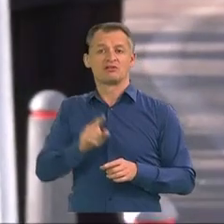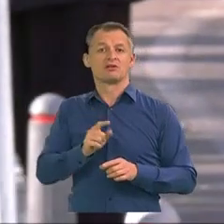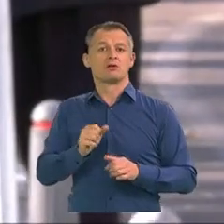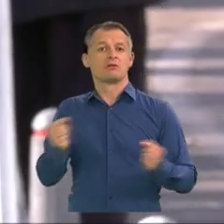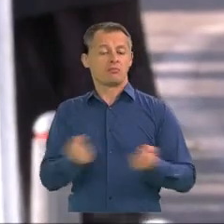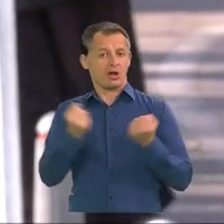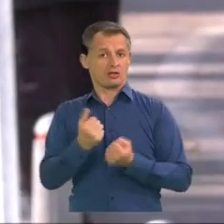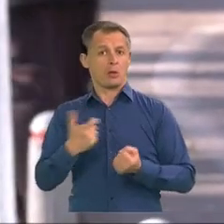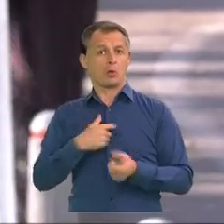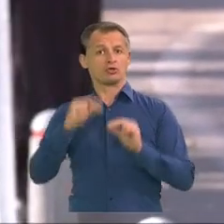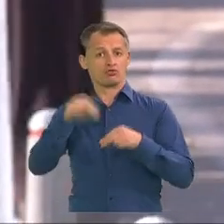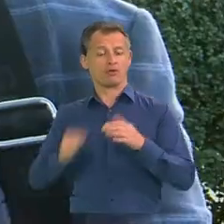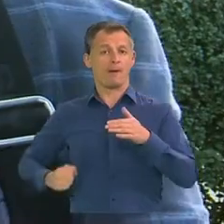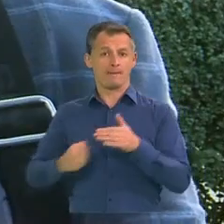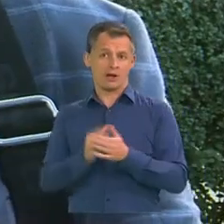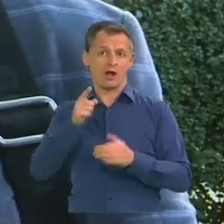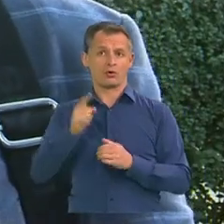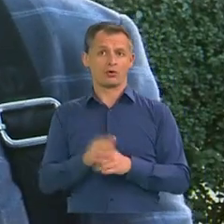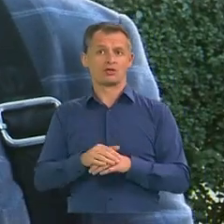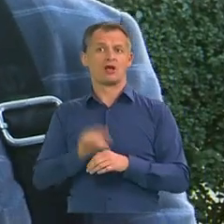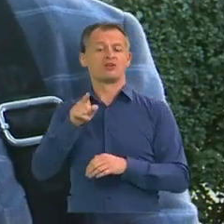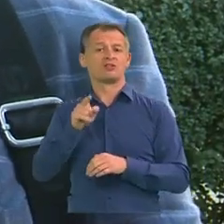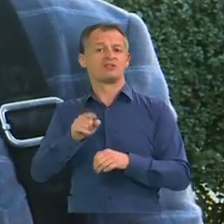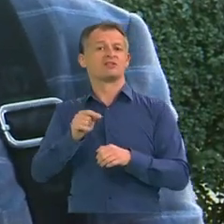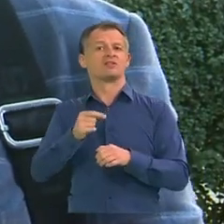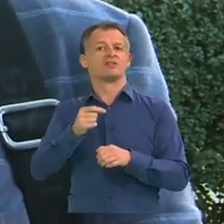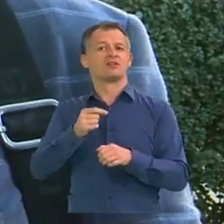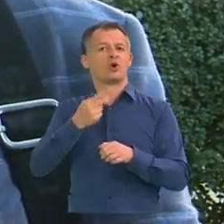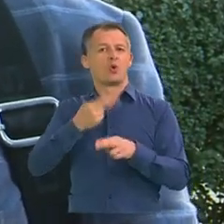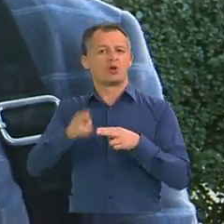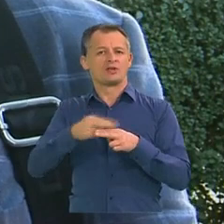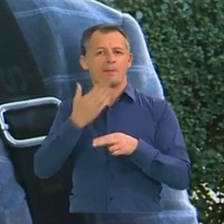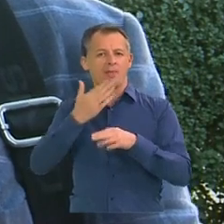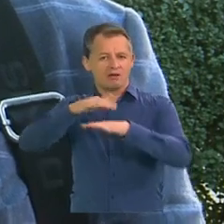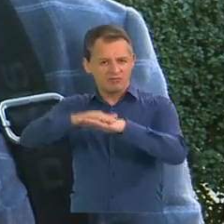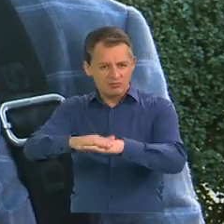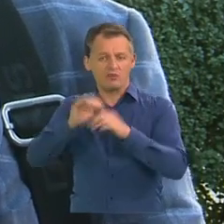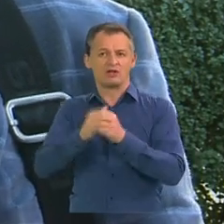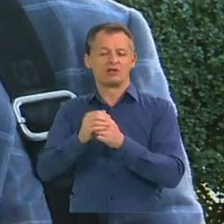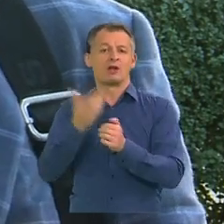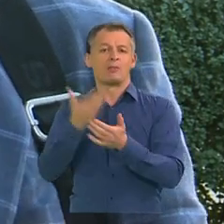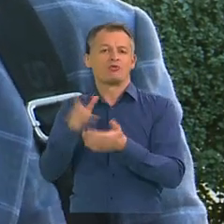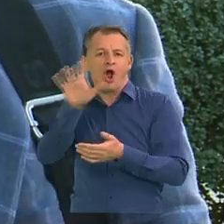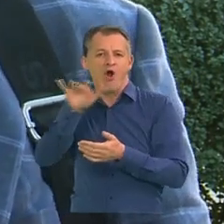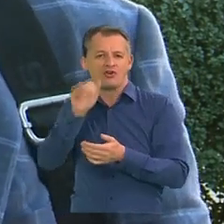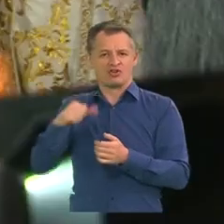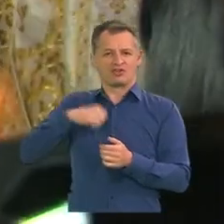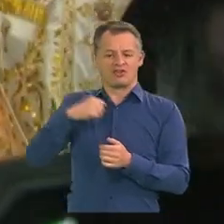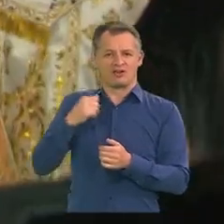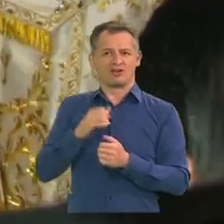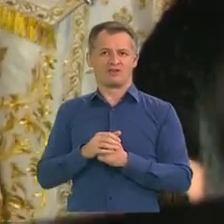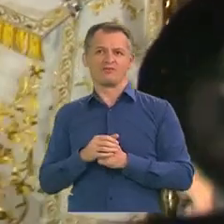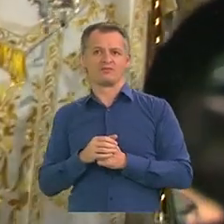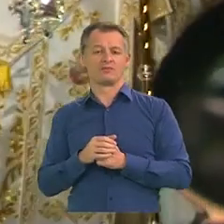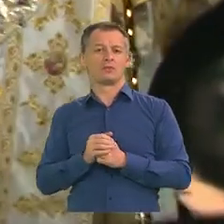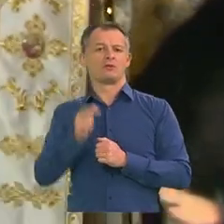până acolo sus. Această spovedanie am văzut că o folosește pentru a atrage în cursă tineri și a vedea care sunt apucăturile lui.